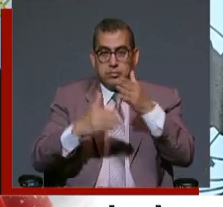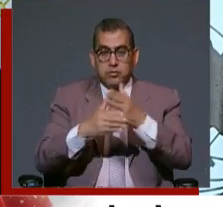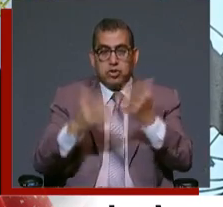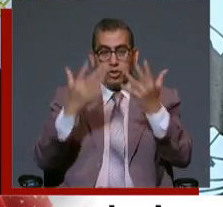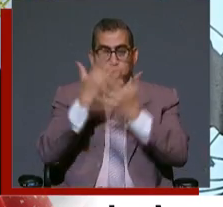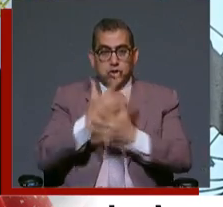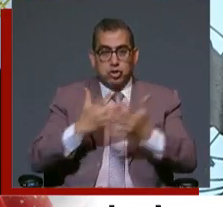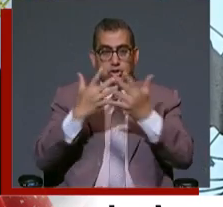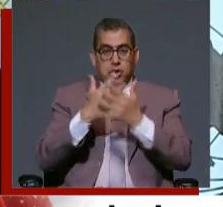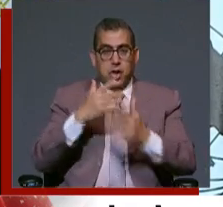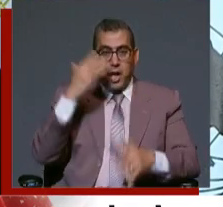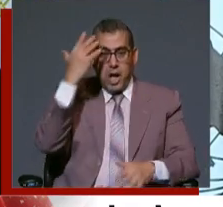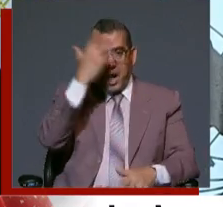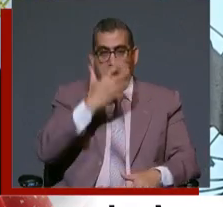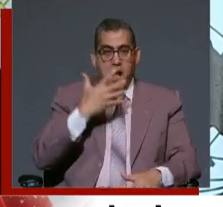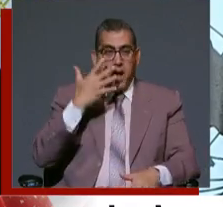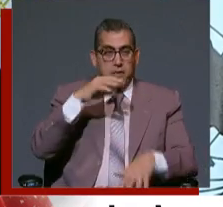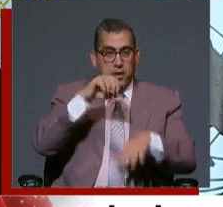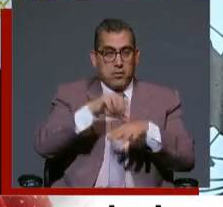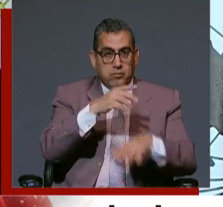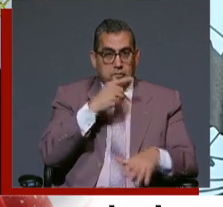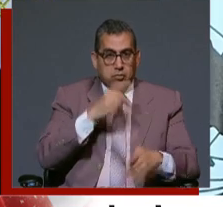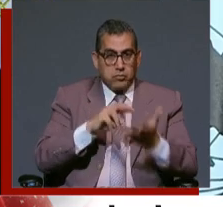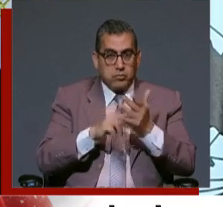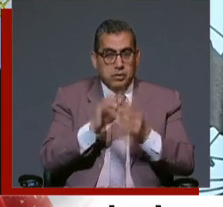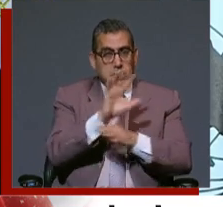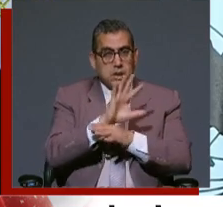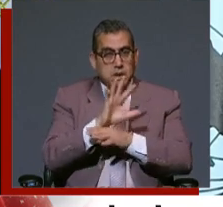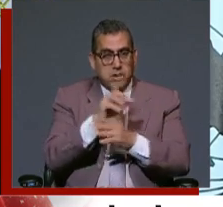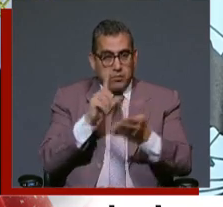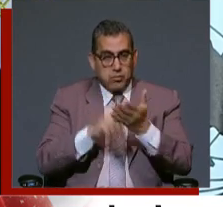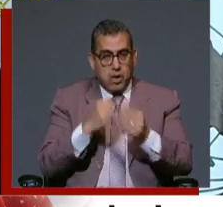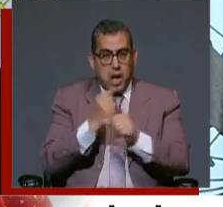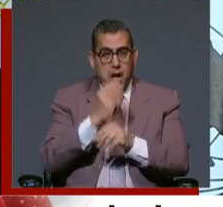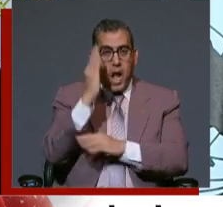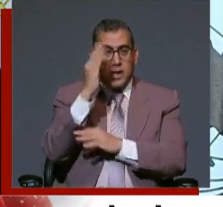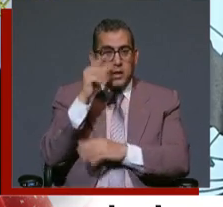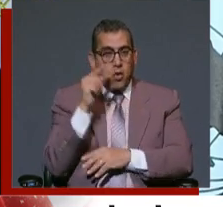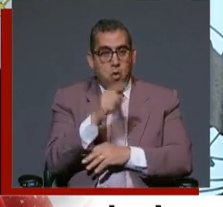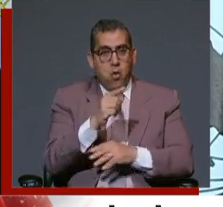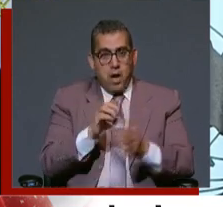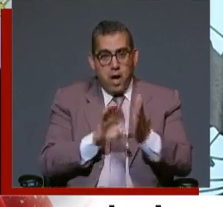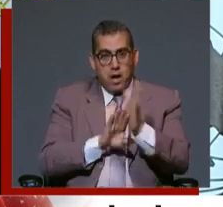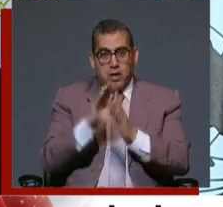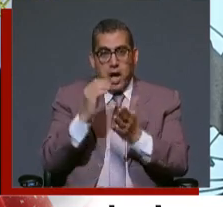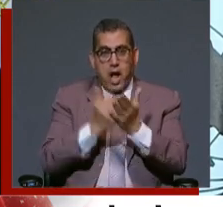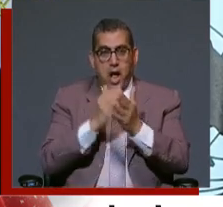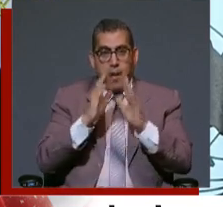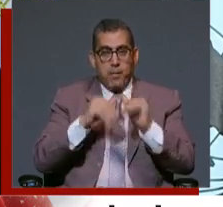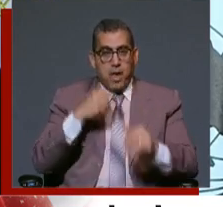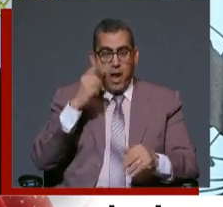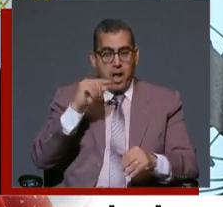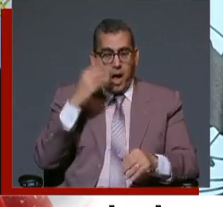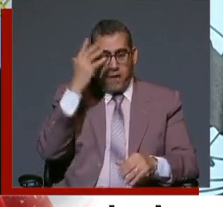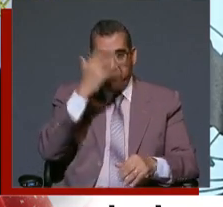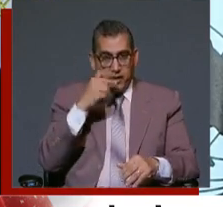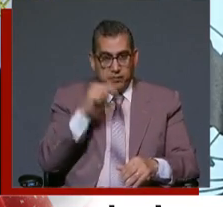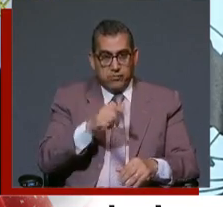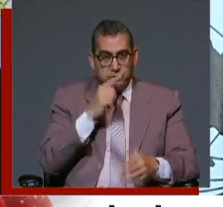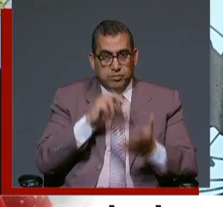والشركات في إفريقيا، وهي المحفز والمحرك الأساسي للتنمية الاقتصادية في إفريقيا بفضل